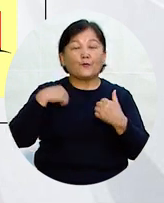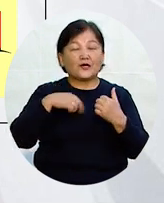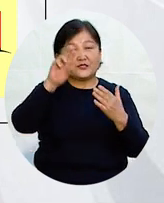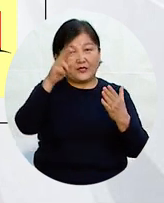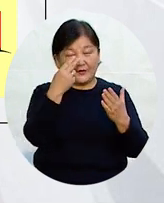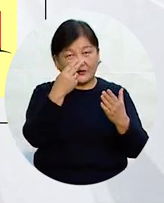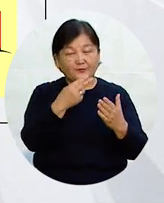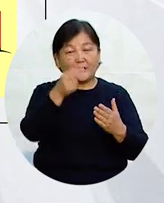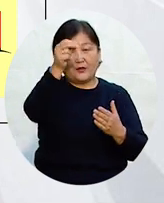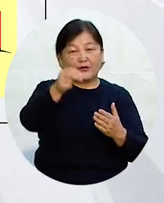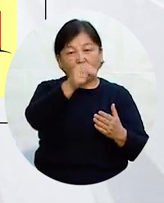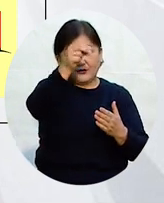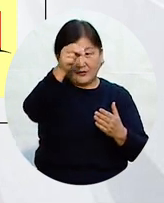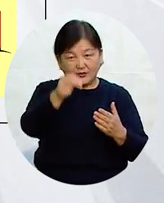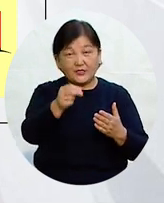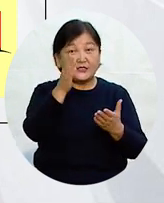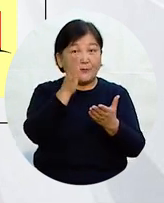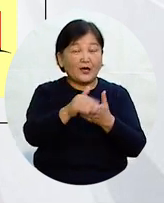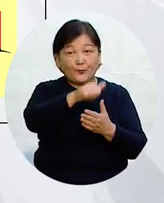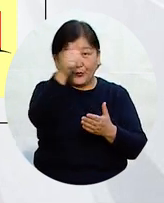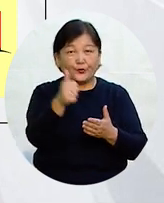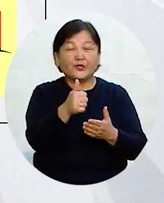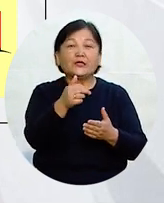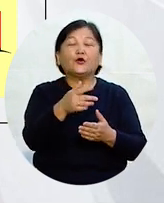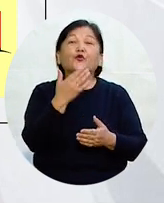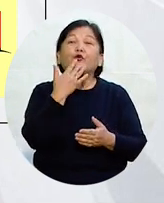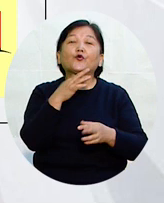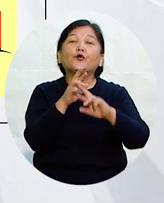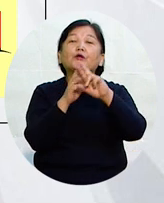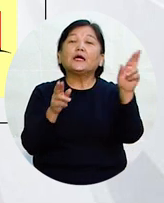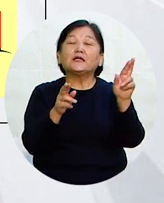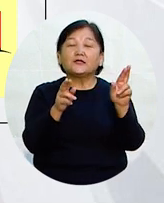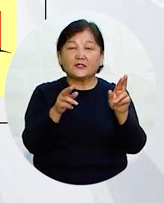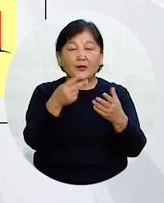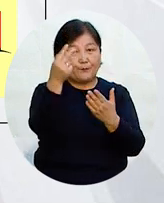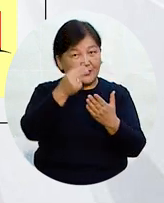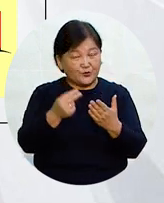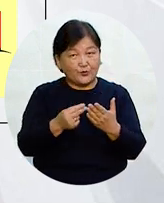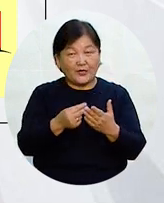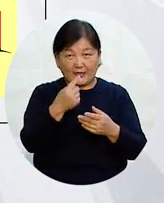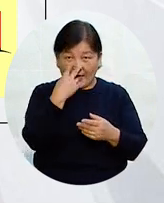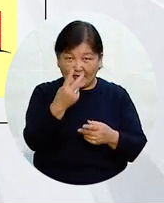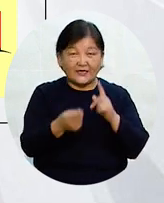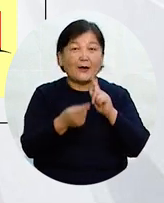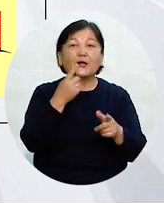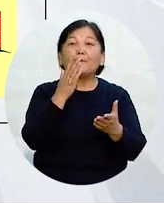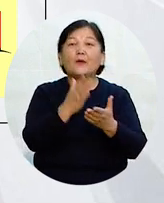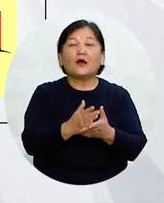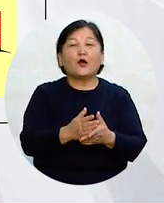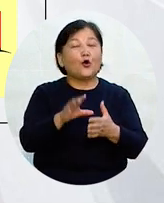Гидс жиргэлсэн тохиолдол болгоныг өнгөөр ялгсан байгаа учраас ялган харахад амар байгаа баха. За